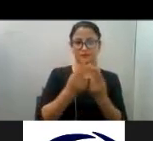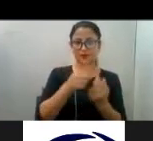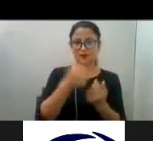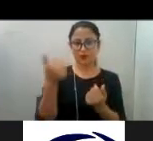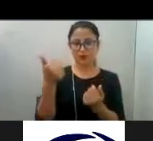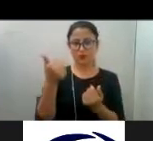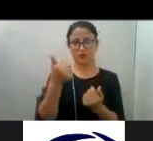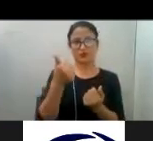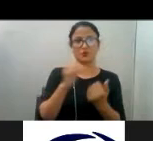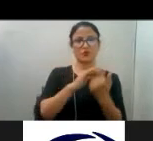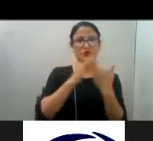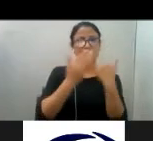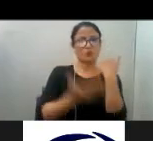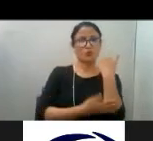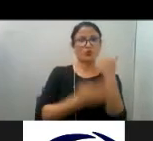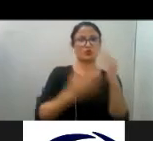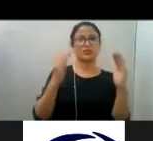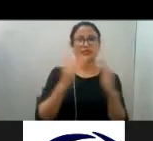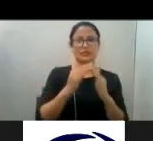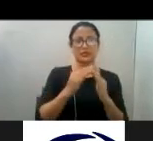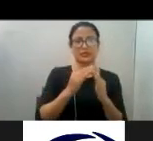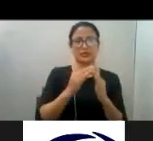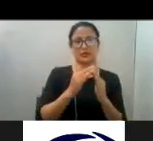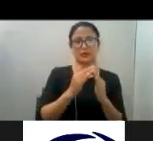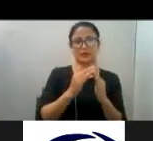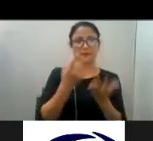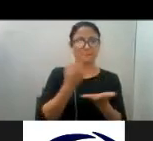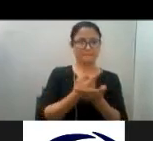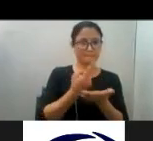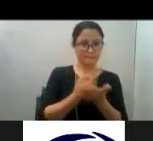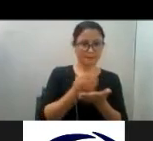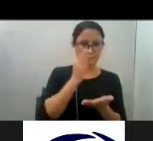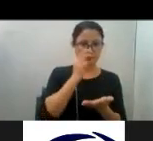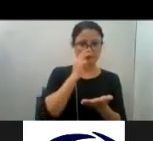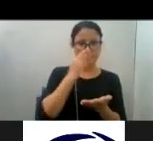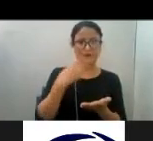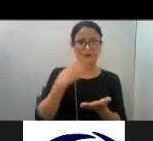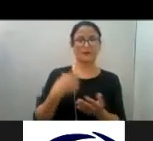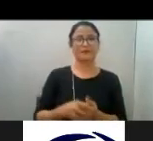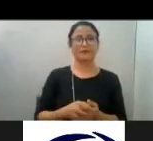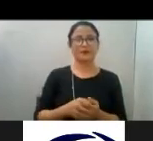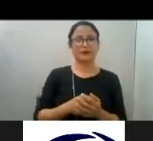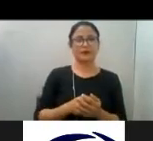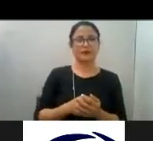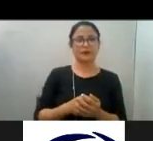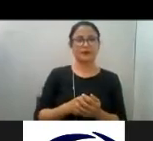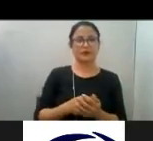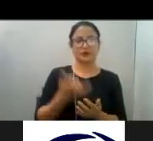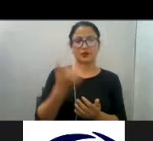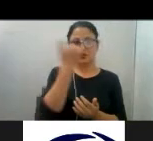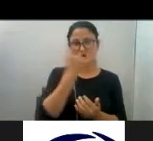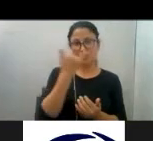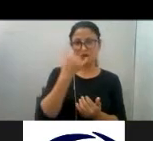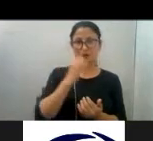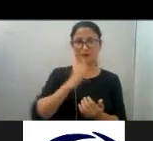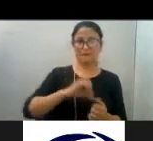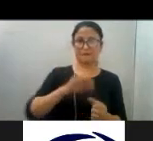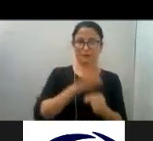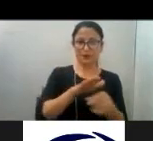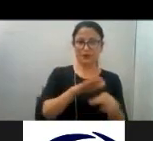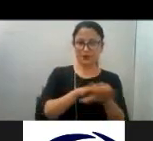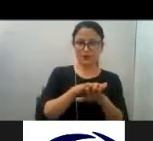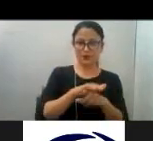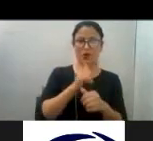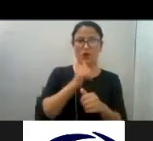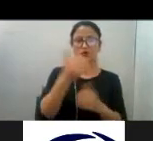गृह मा सहयोग आएका लैङ्गिक हिंसा पीडितहरूलाई अन्तर्वार्ता